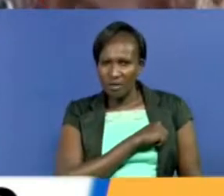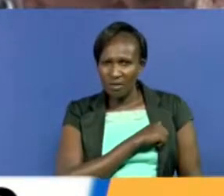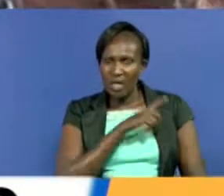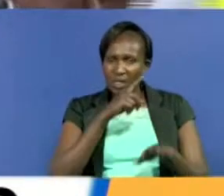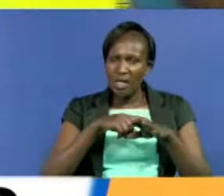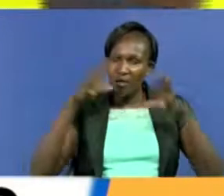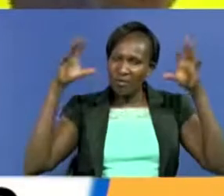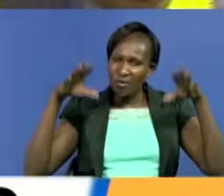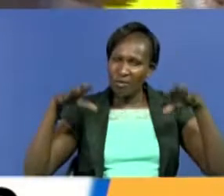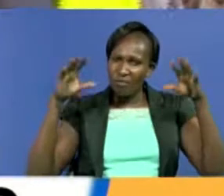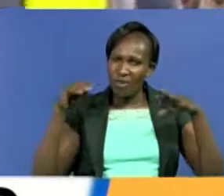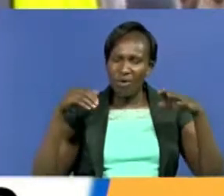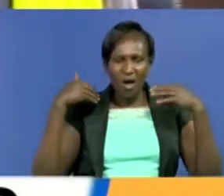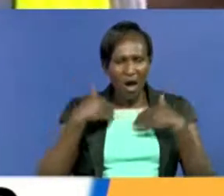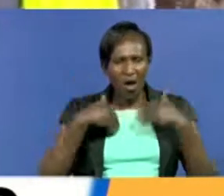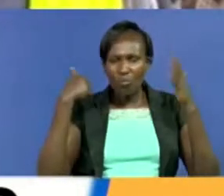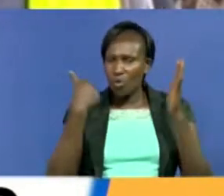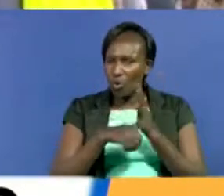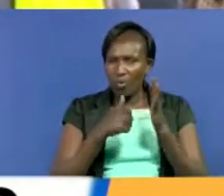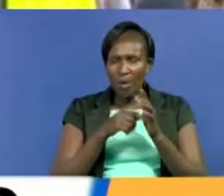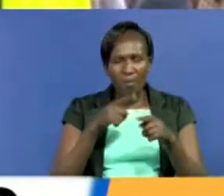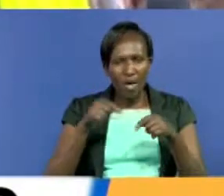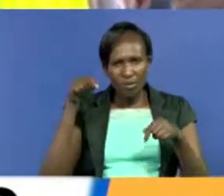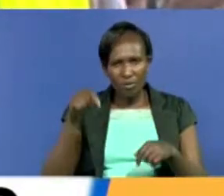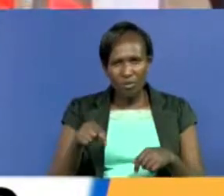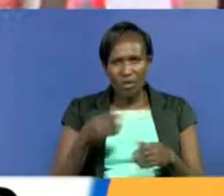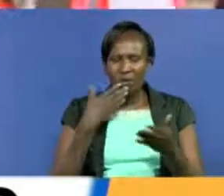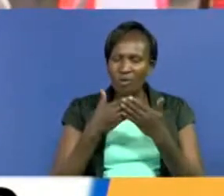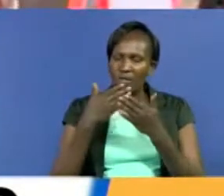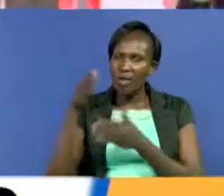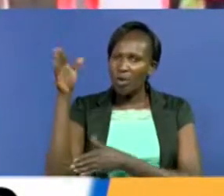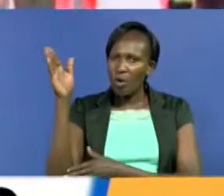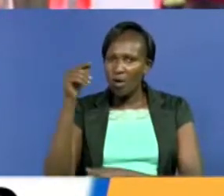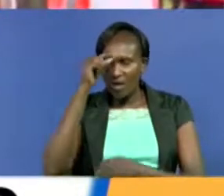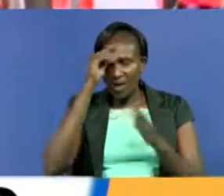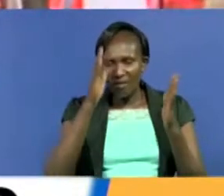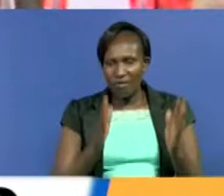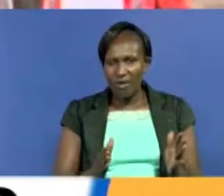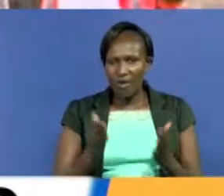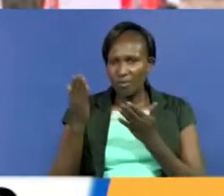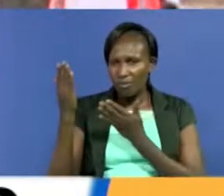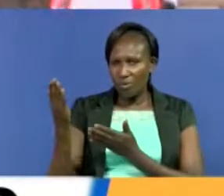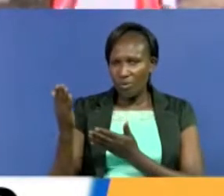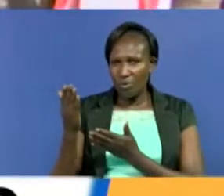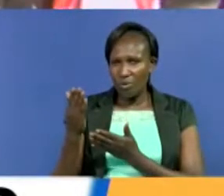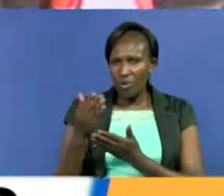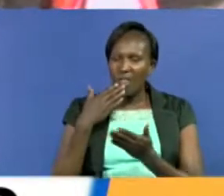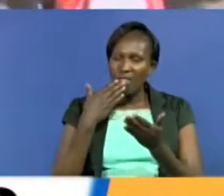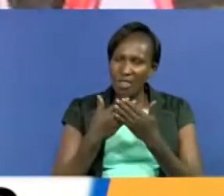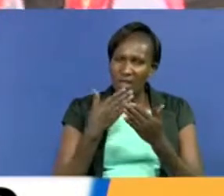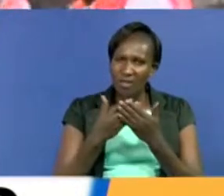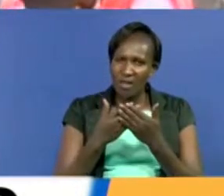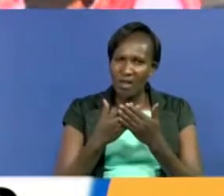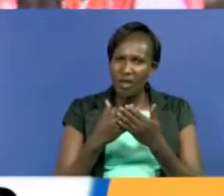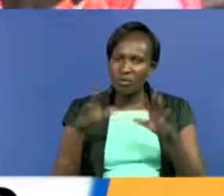mvua. Tulikuwa na shida kadhaa, lakini leo tunashukuru Mungu fenye tumepata. Gavana wa kaunti hii Joseph Olelenku ameshukuru na